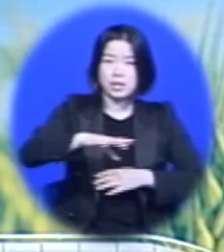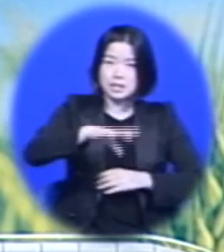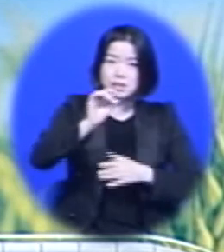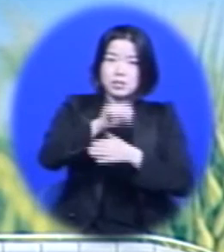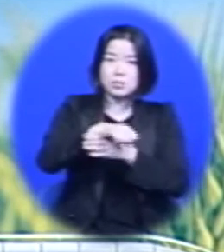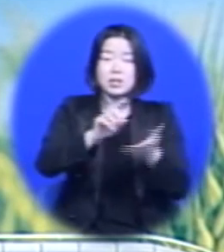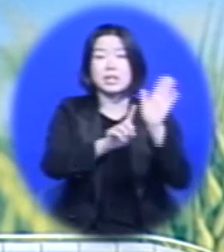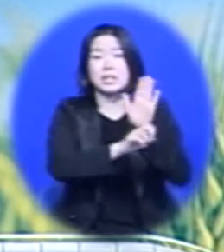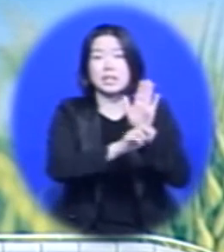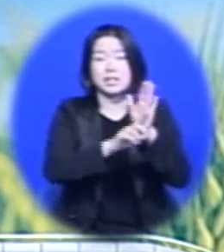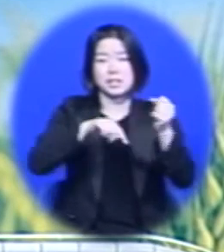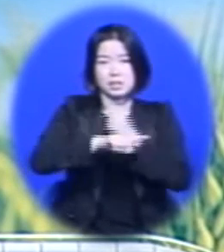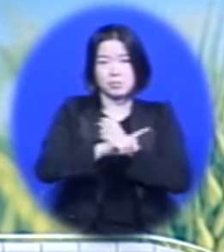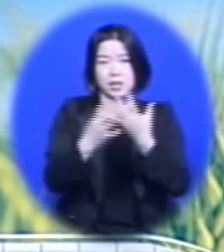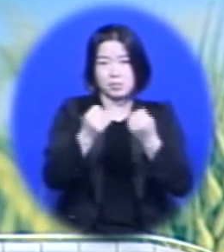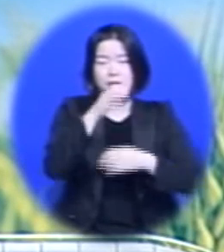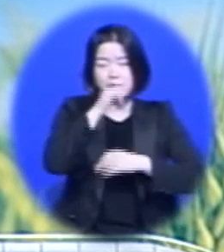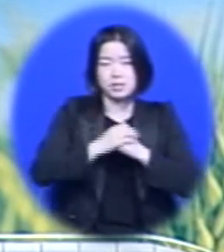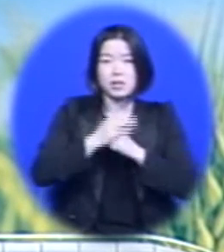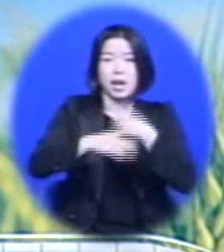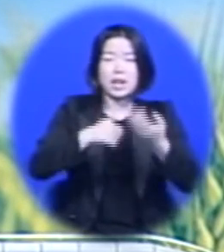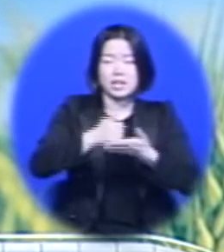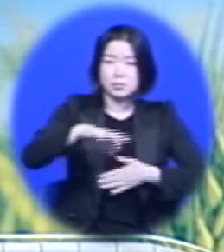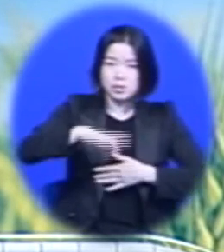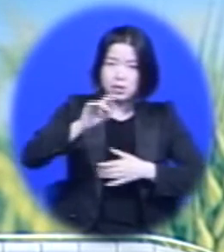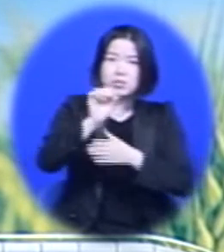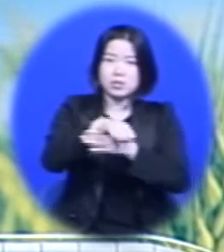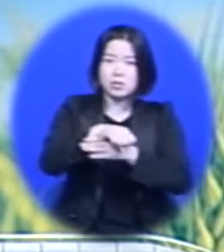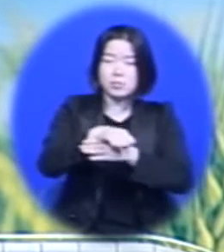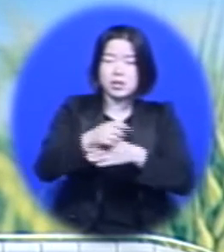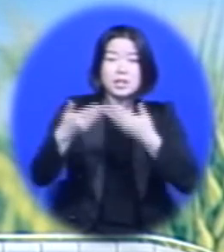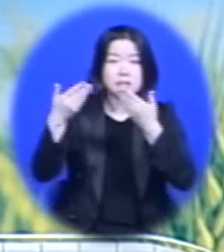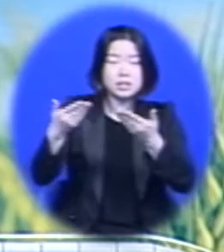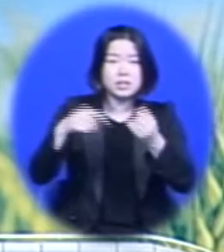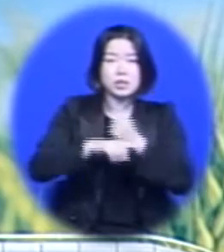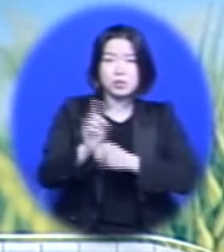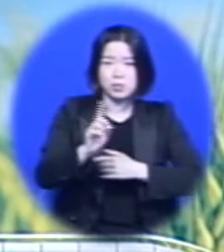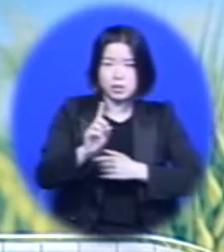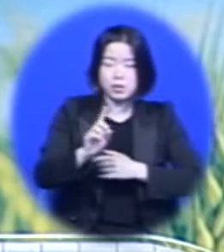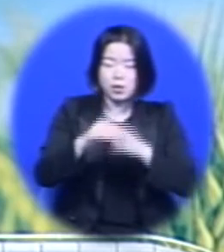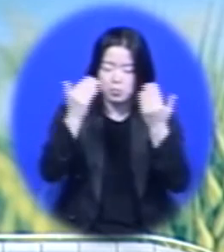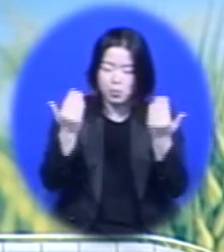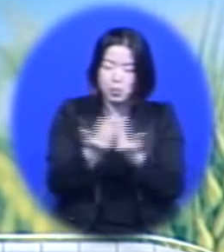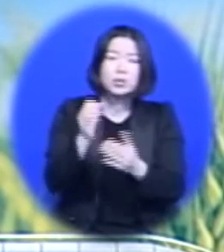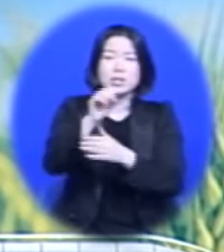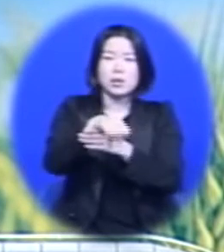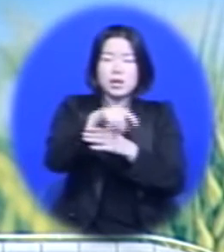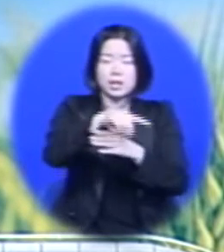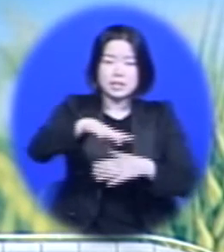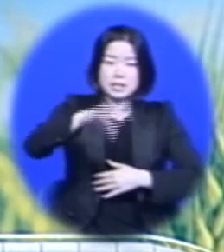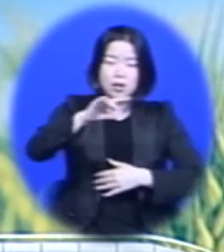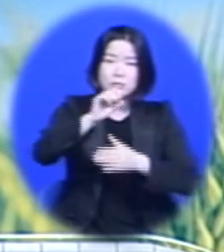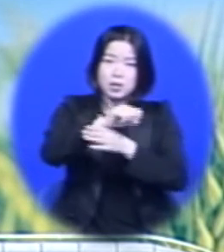강합니다. 하나님이 첫 열매 감사를 지키라는 것은 모든 열매가 이첫 열매 속에 들어있다는 의미가